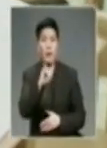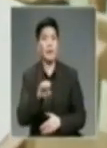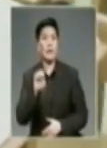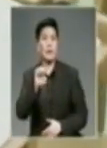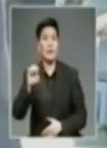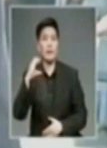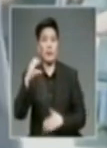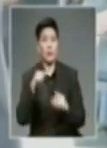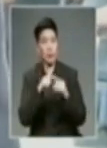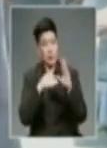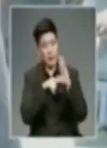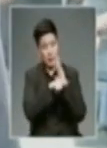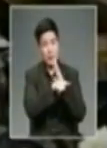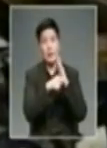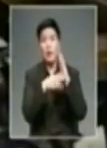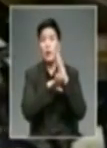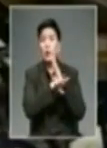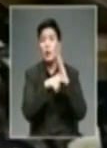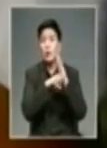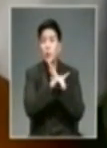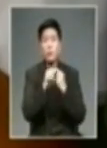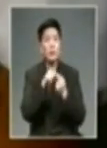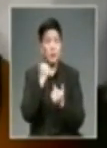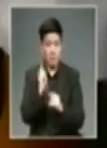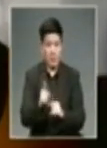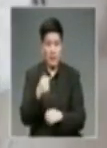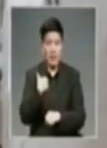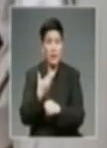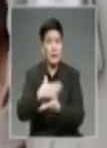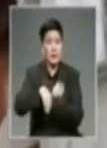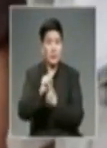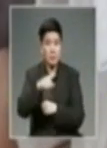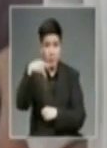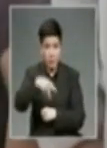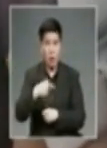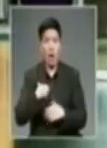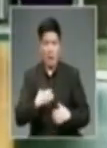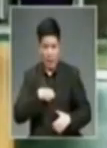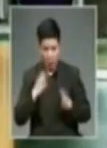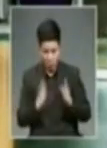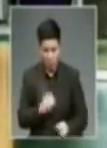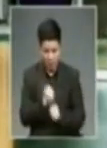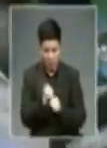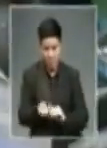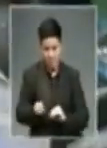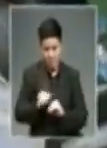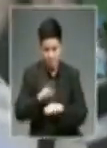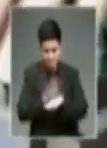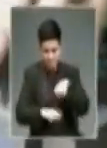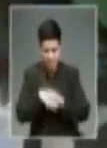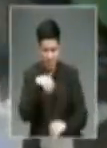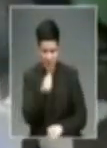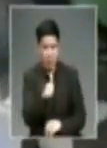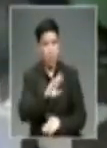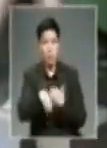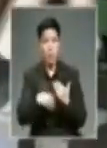ษนะก็มีการกำหนดความต้องการแรงงานเพิ่มขึ้นนะครับทั้งมีฝีมือไม่มีฝีมือรัฐบาลก็ได้ให้กระทรวงแรงง